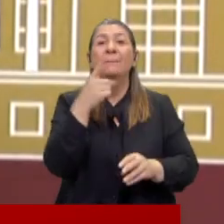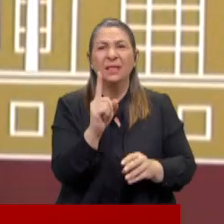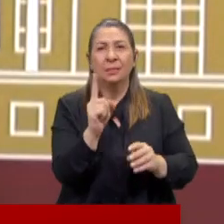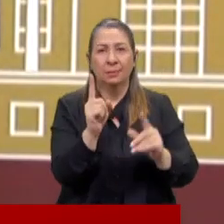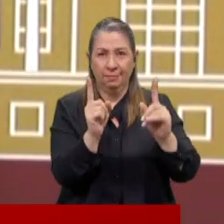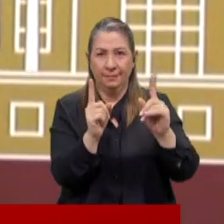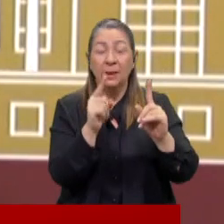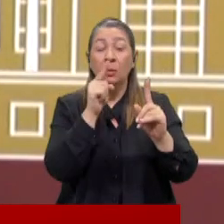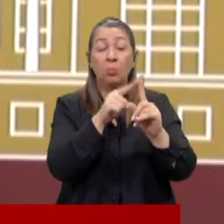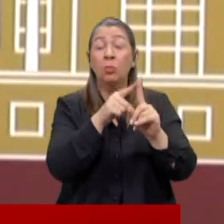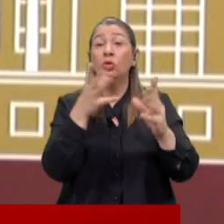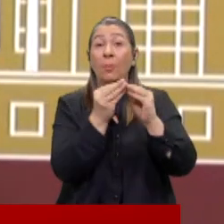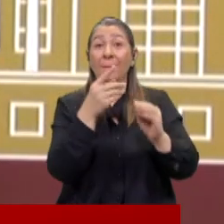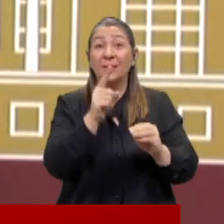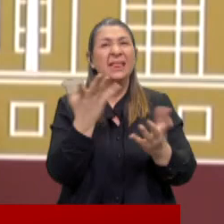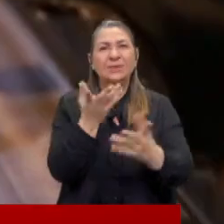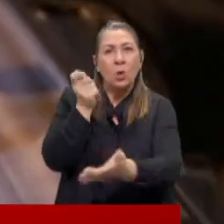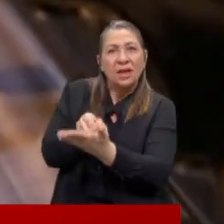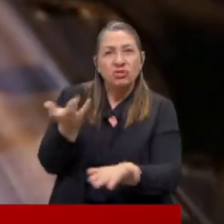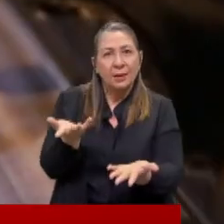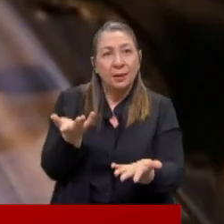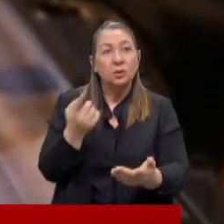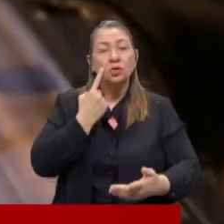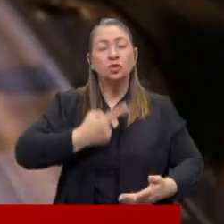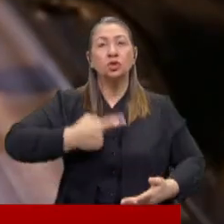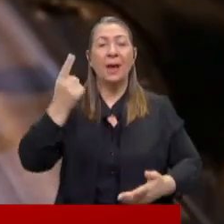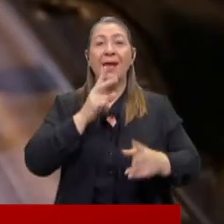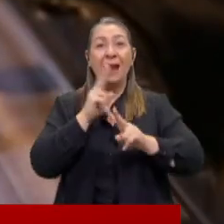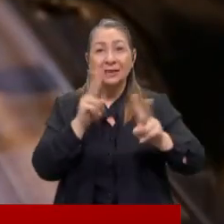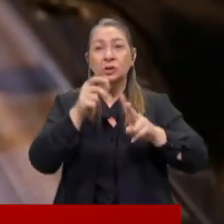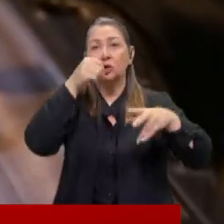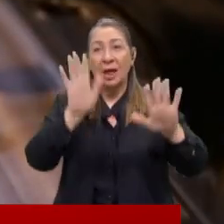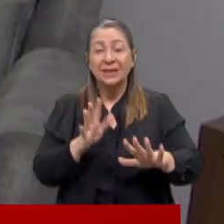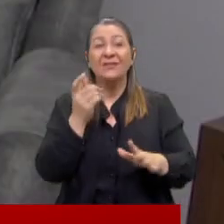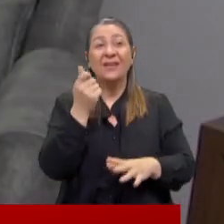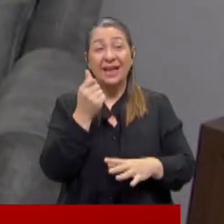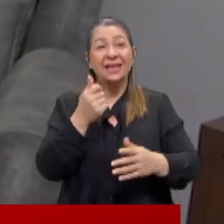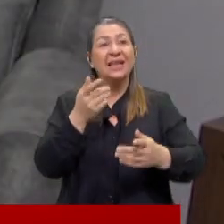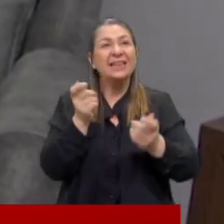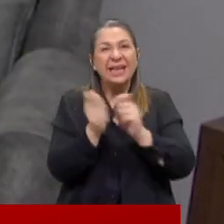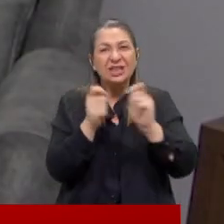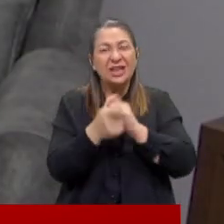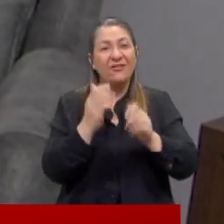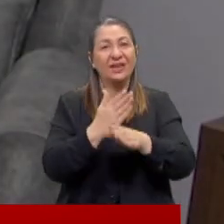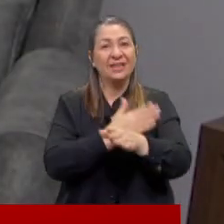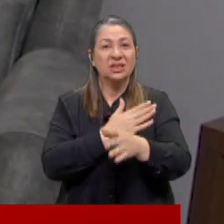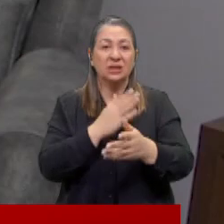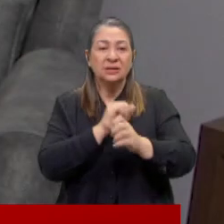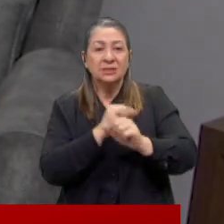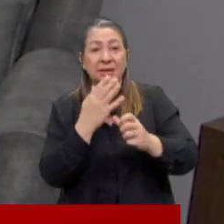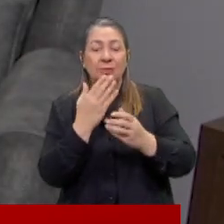lirayken bu faturalar nasıl ödenecek? Cumhurbaşkanı elektrik, doğalgaz fiyatlarındaki tarife değişikliği vatandaşın lehine